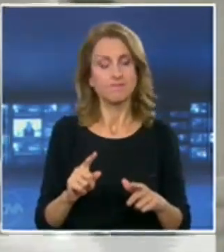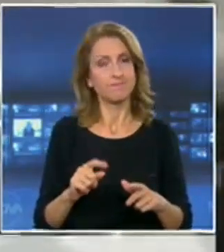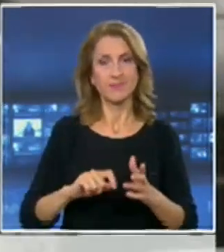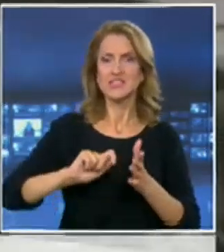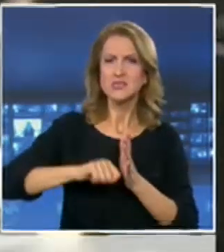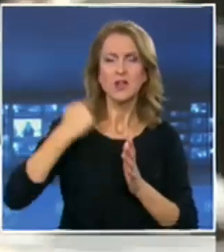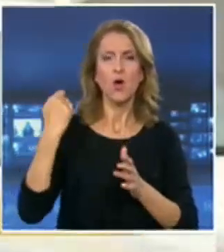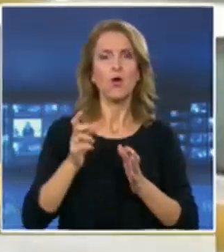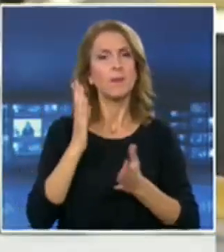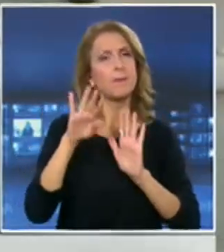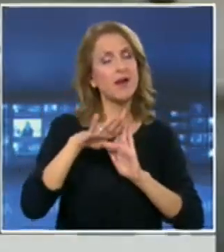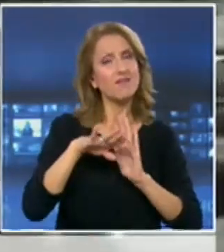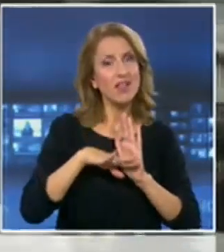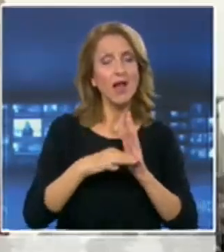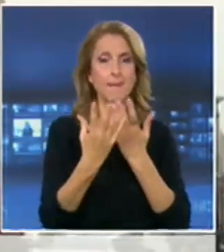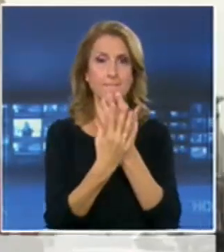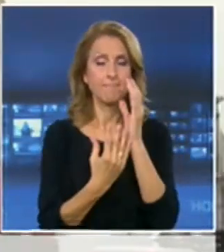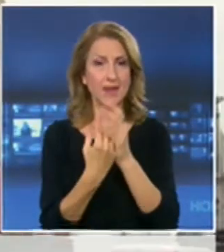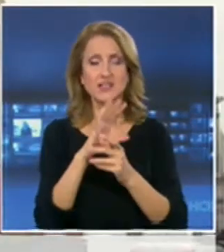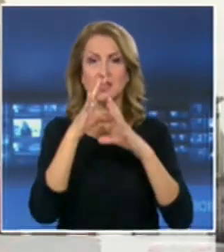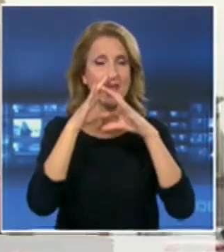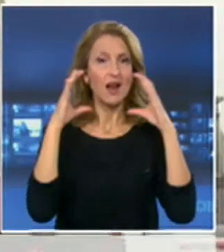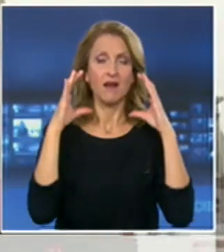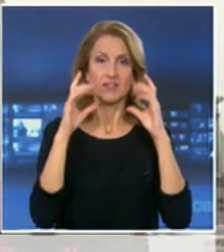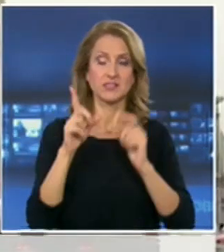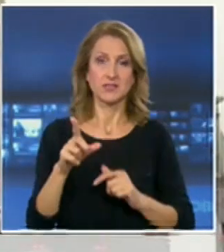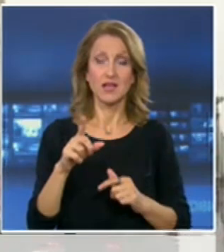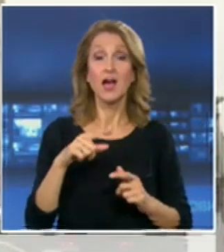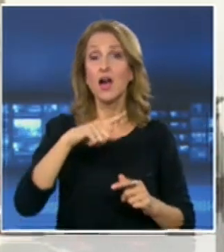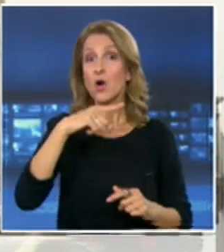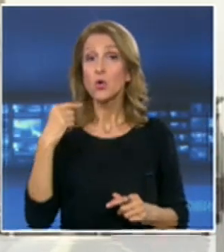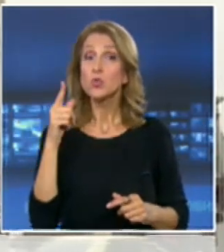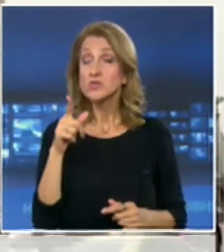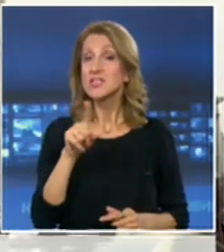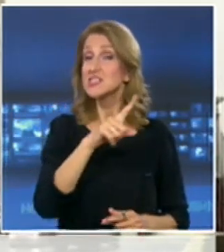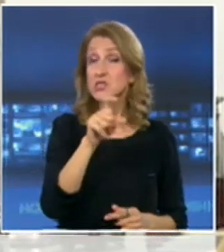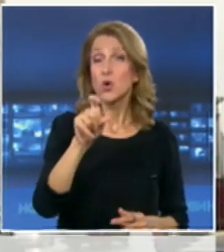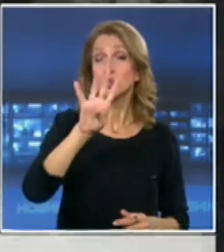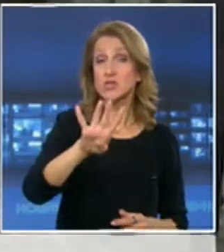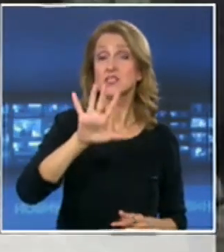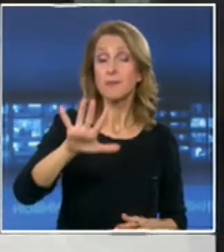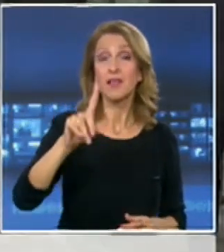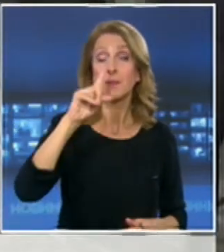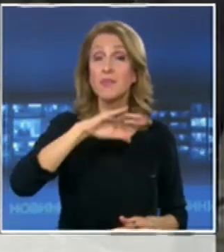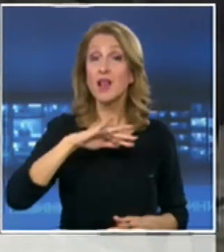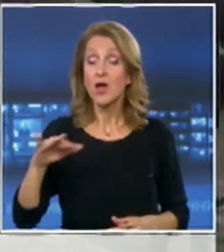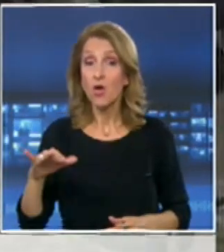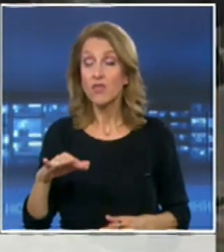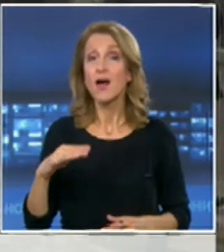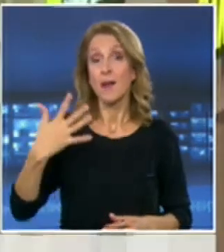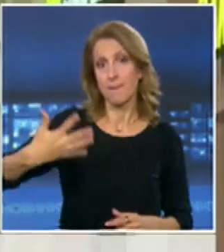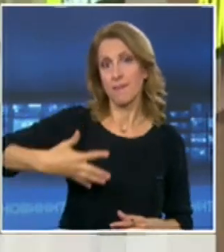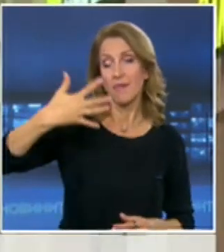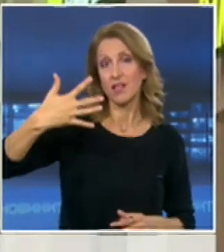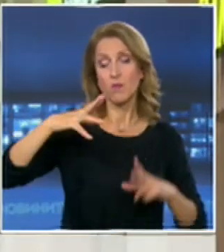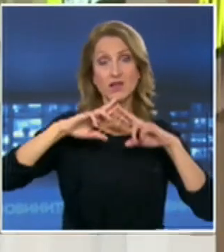за носене на маски и ръкавици. Русия, която е с население от 145 милиона, се нарежда на пето